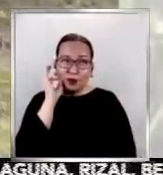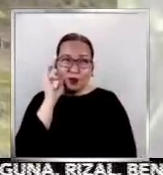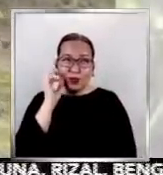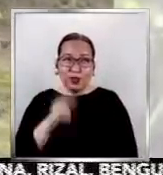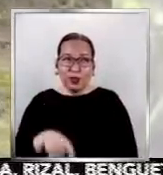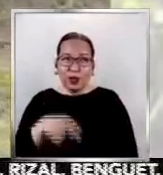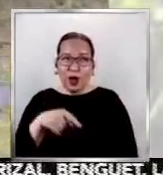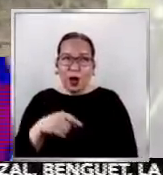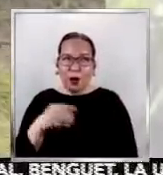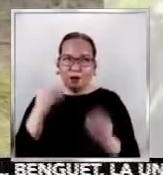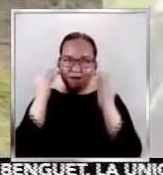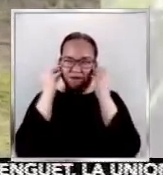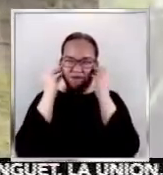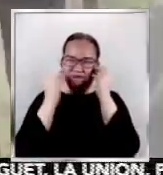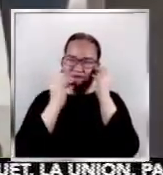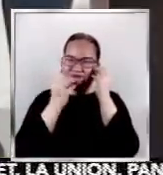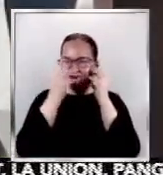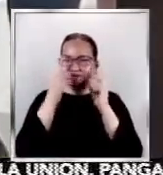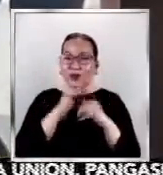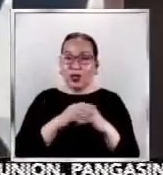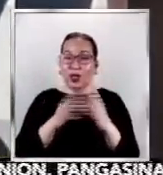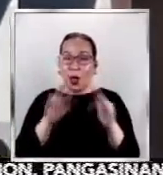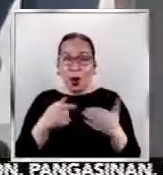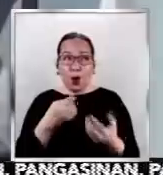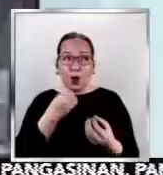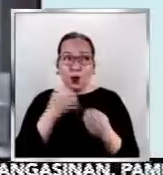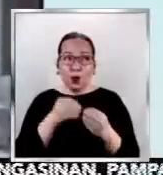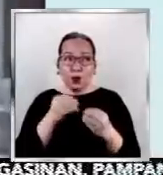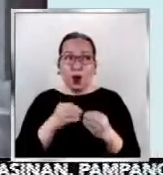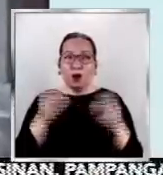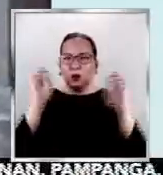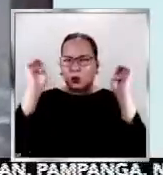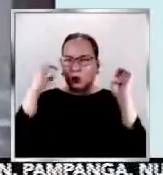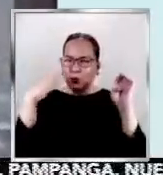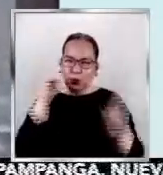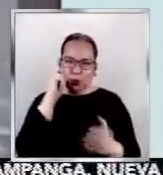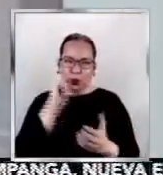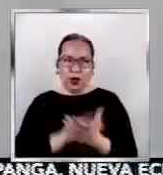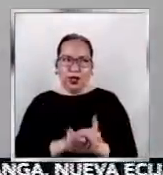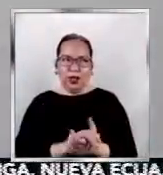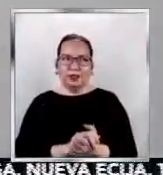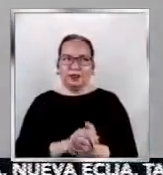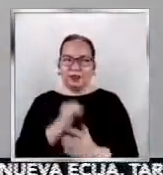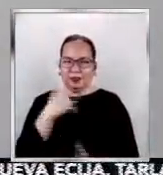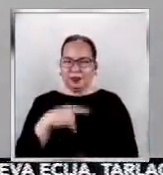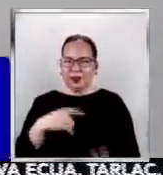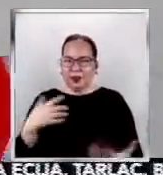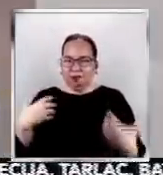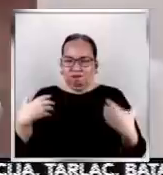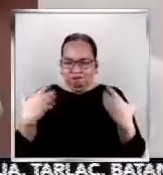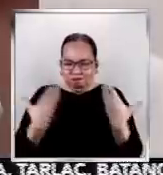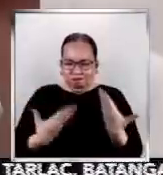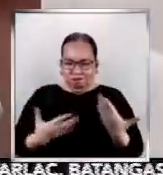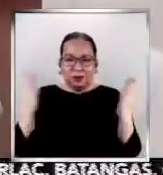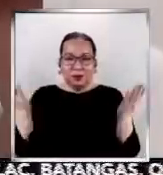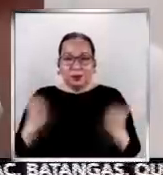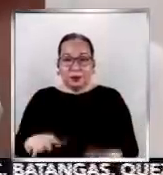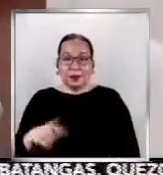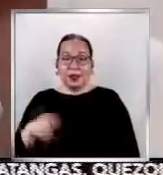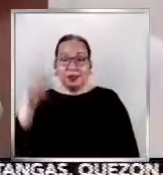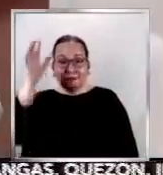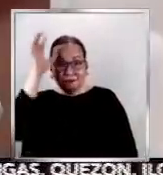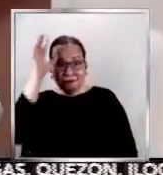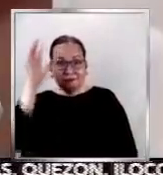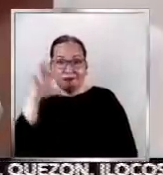At para ma-maintain yan, nagbo-workout pa rin siya. Very sweet naman si na bossing Big at Pauline sa kanilang pictures by